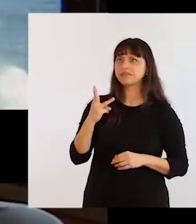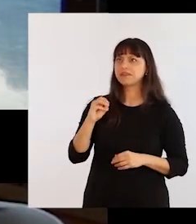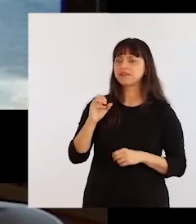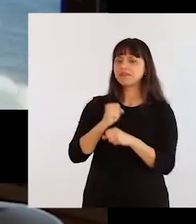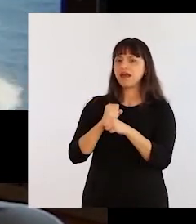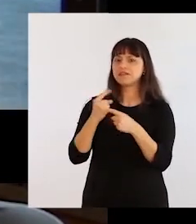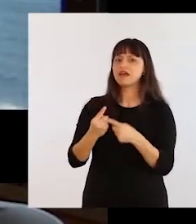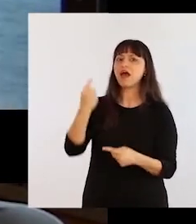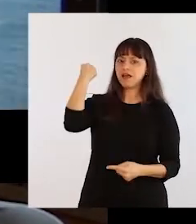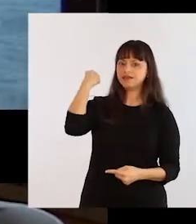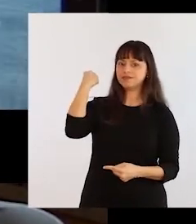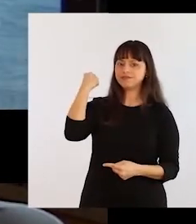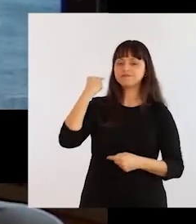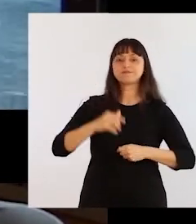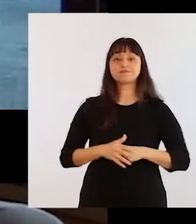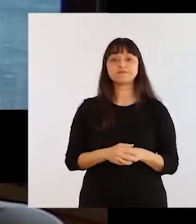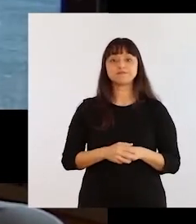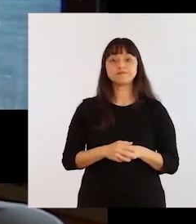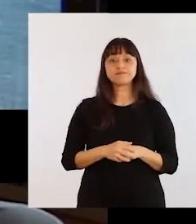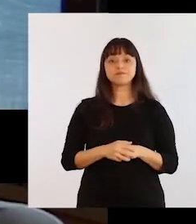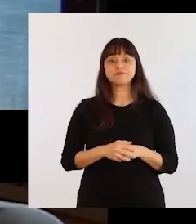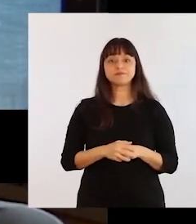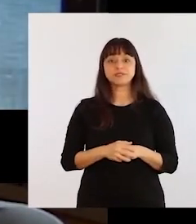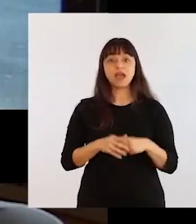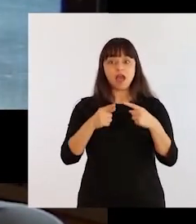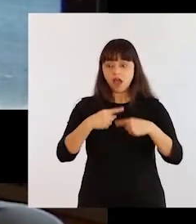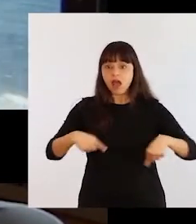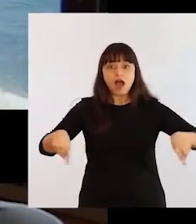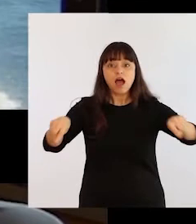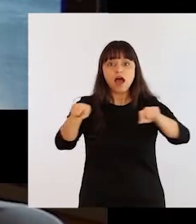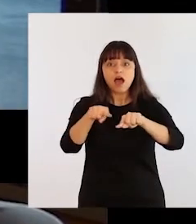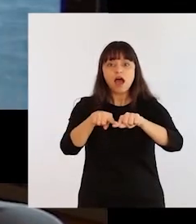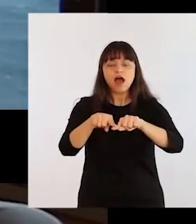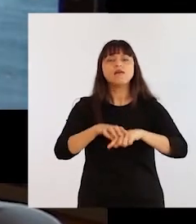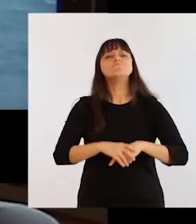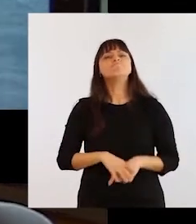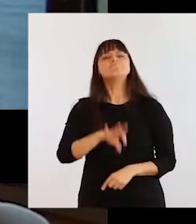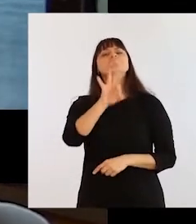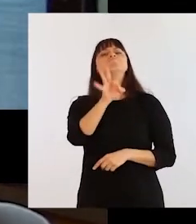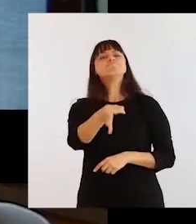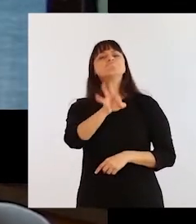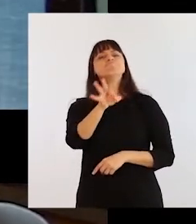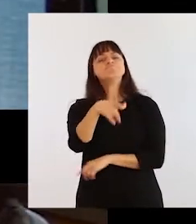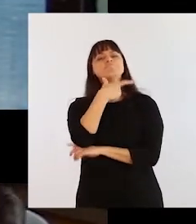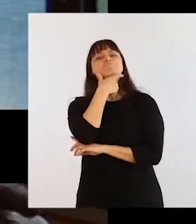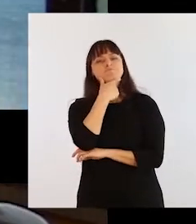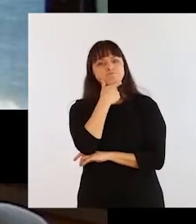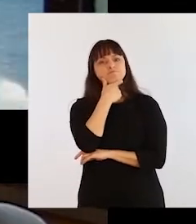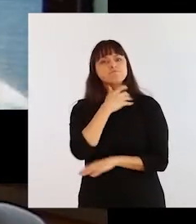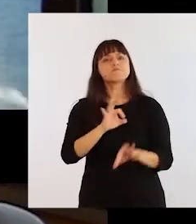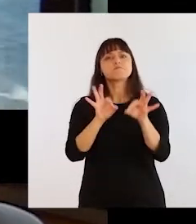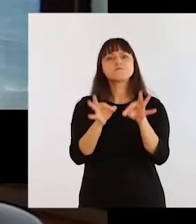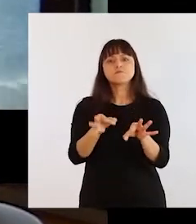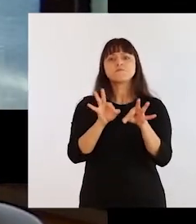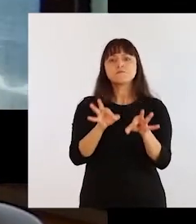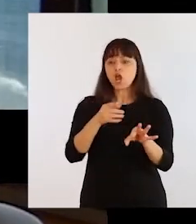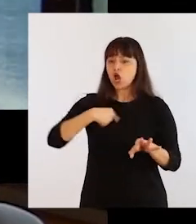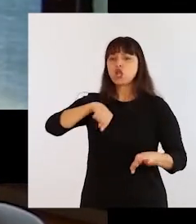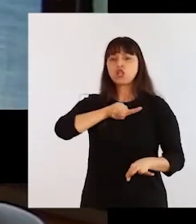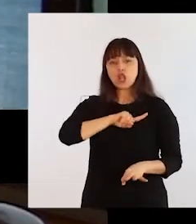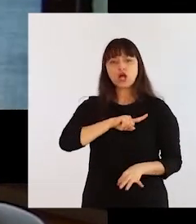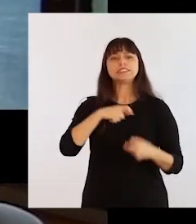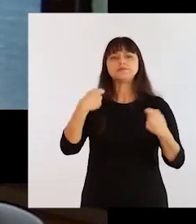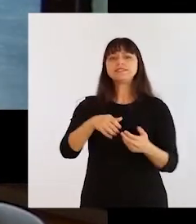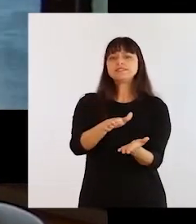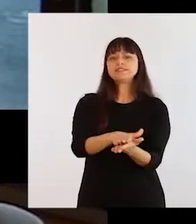ce que j'avais dit 20 ans avant ou 30 ans avant, et tous les gens dans la salle ont dit «